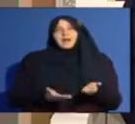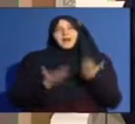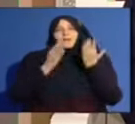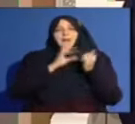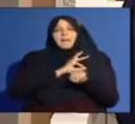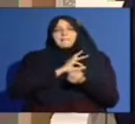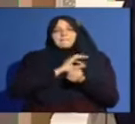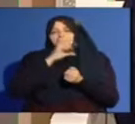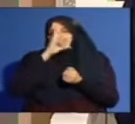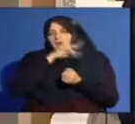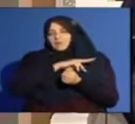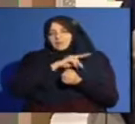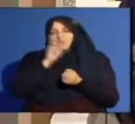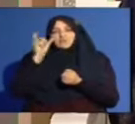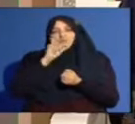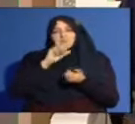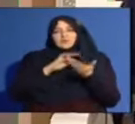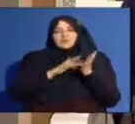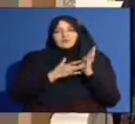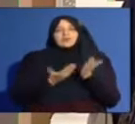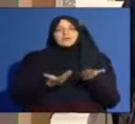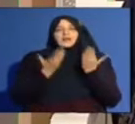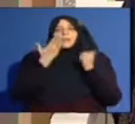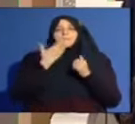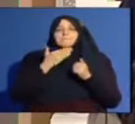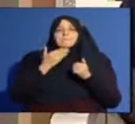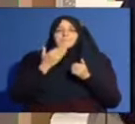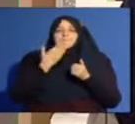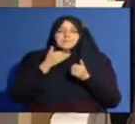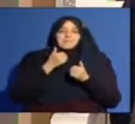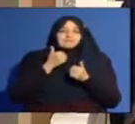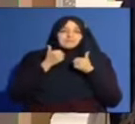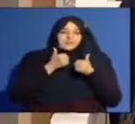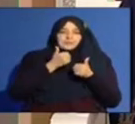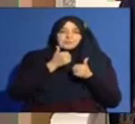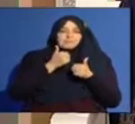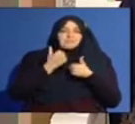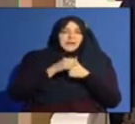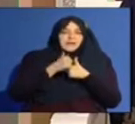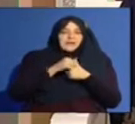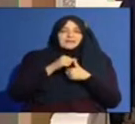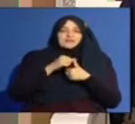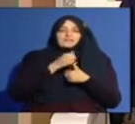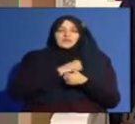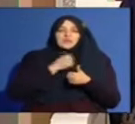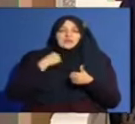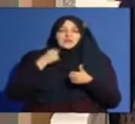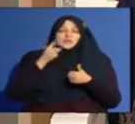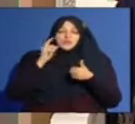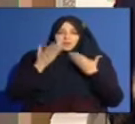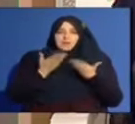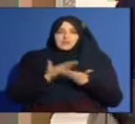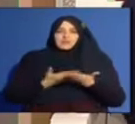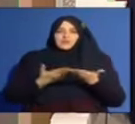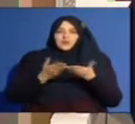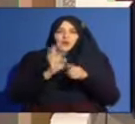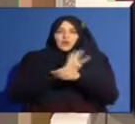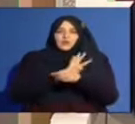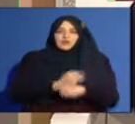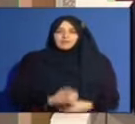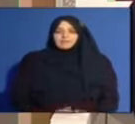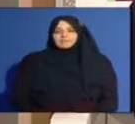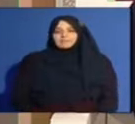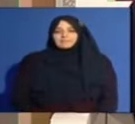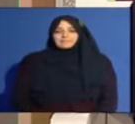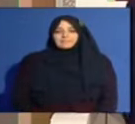موتانا وموتى المسلمين واشف مرضانا ومرضى المسلمين خاصة في ظروف وباء كورونا. تفضل دكتور سعيد. لك الفضل